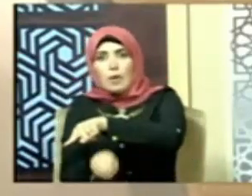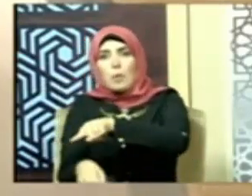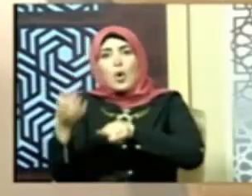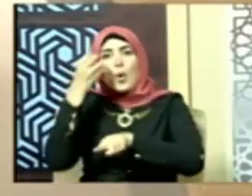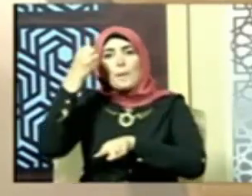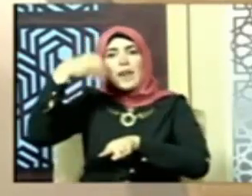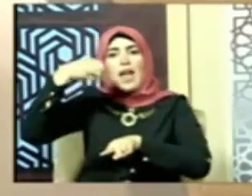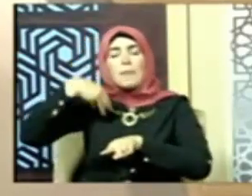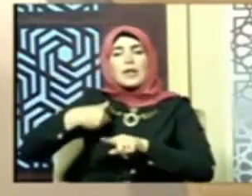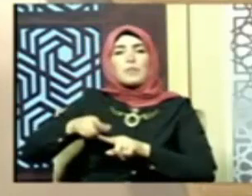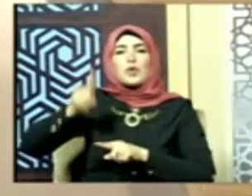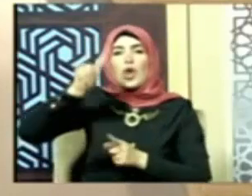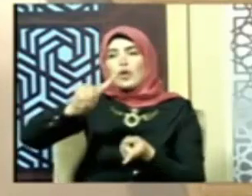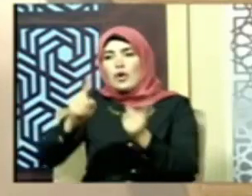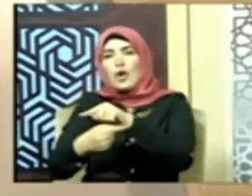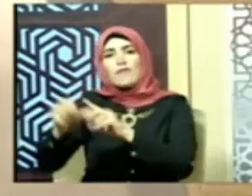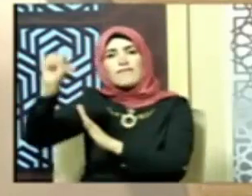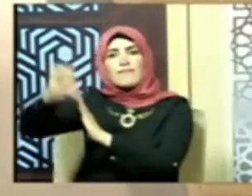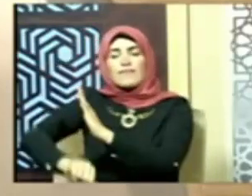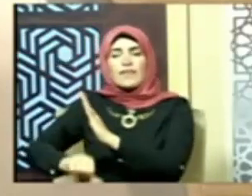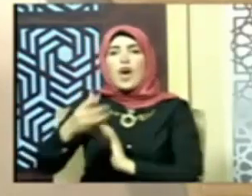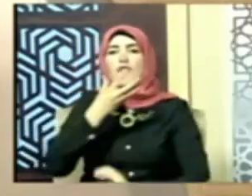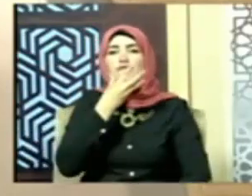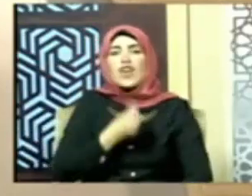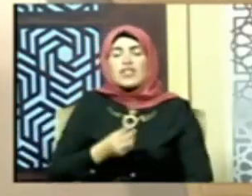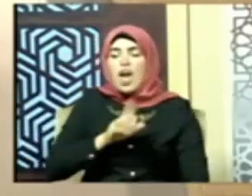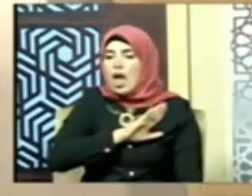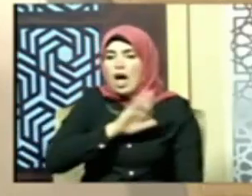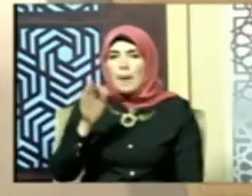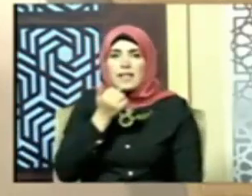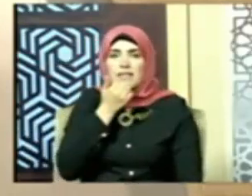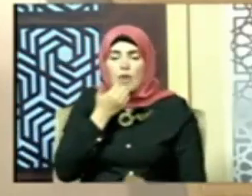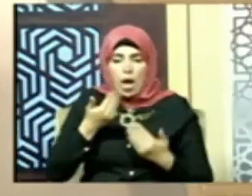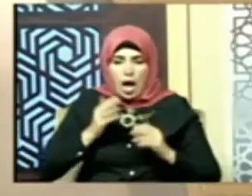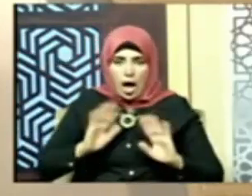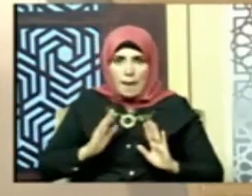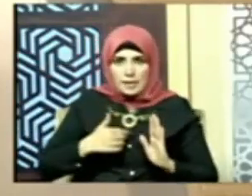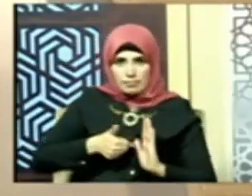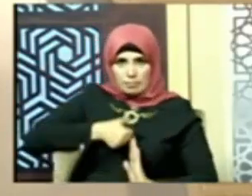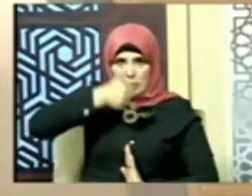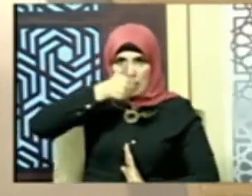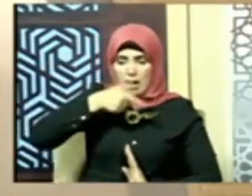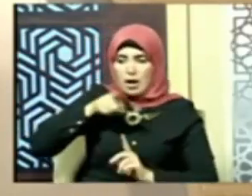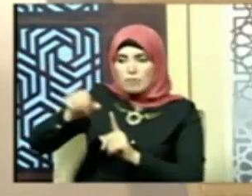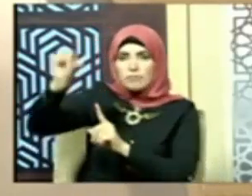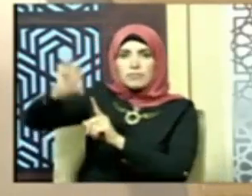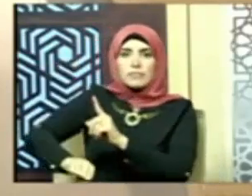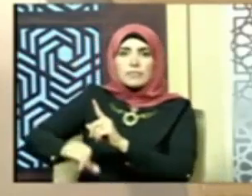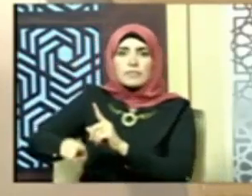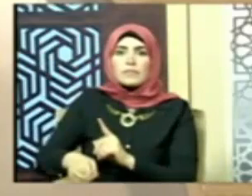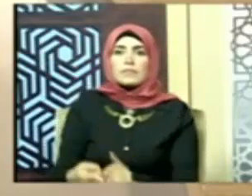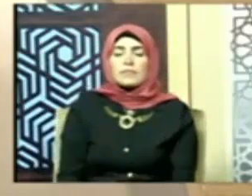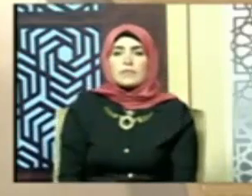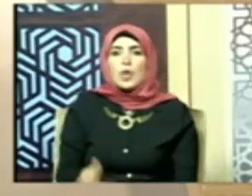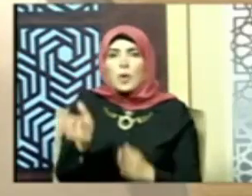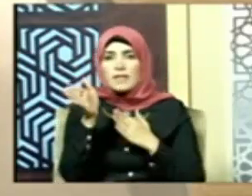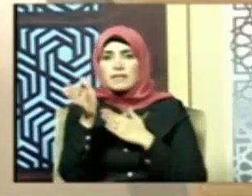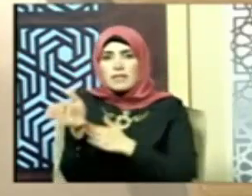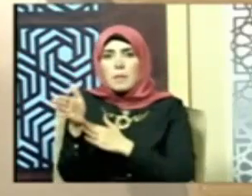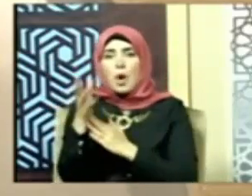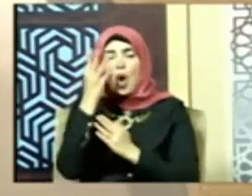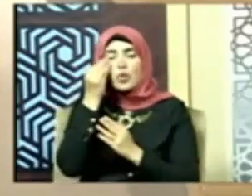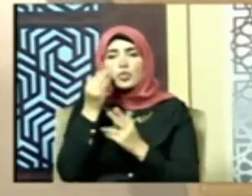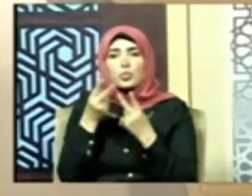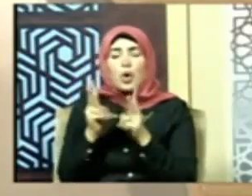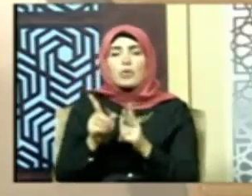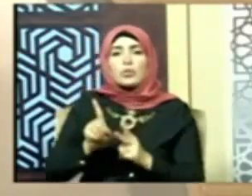من الله وفضل لم يمسسهم سوء واتبعوا رضوان الله والله ذو